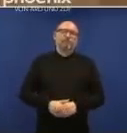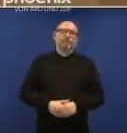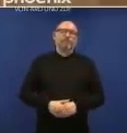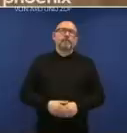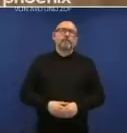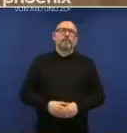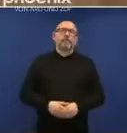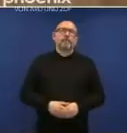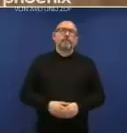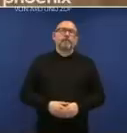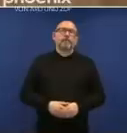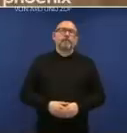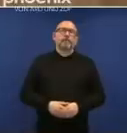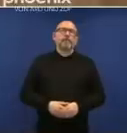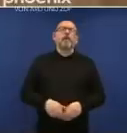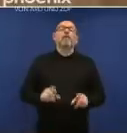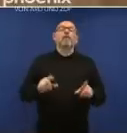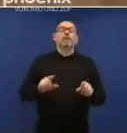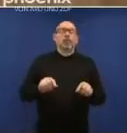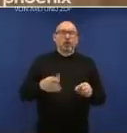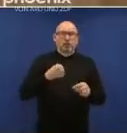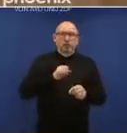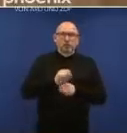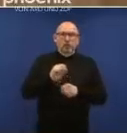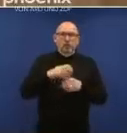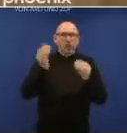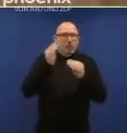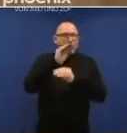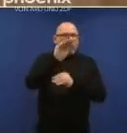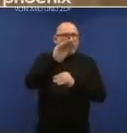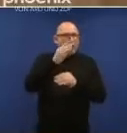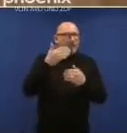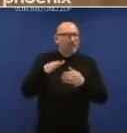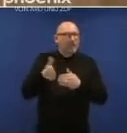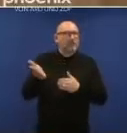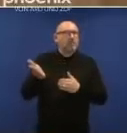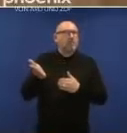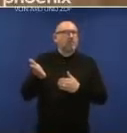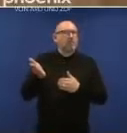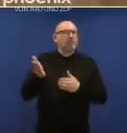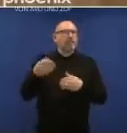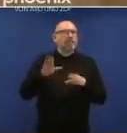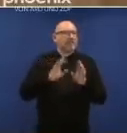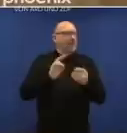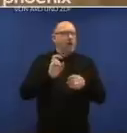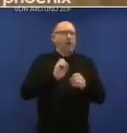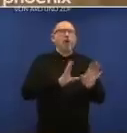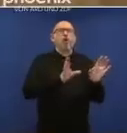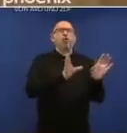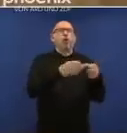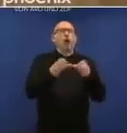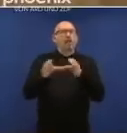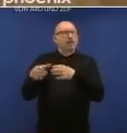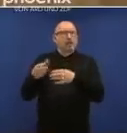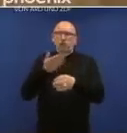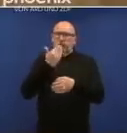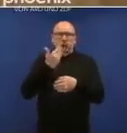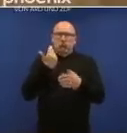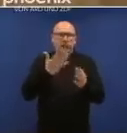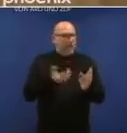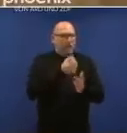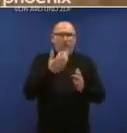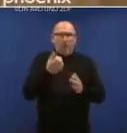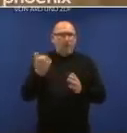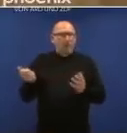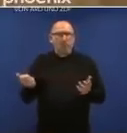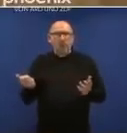Aber Sie können vielleicht kommentieren, wie es darum, warum keine Kohorten, also Panels erhoben werden und wie Sie generell